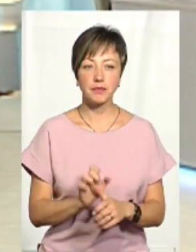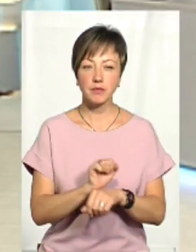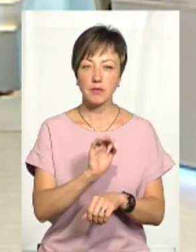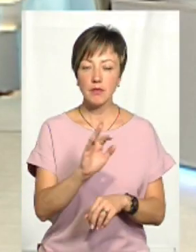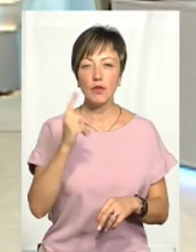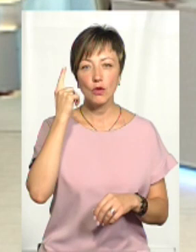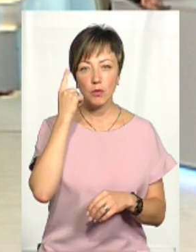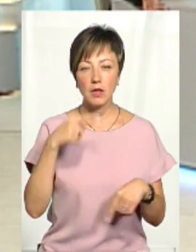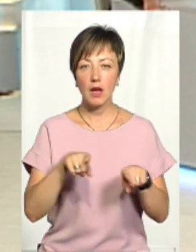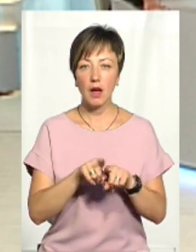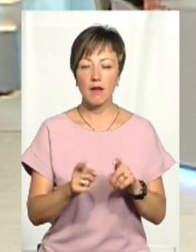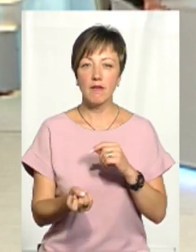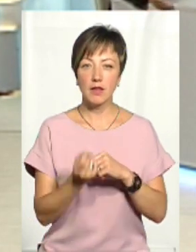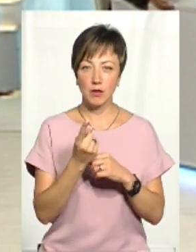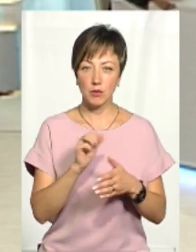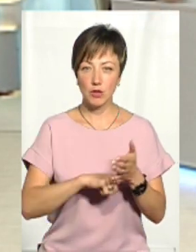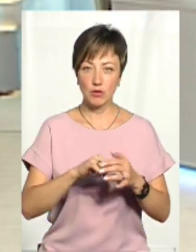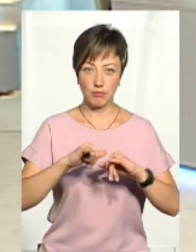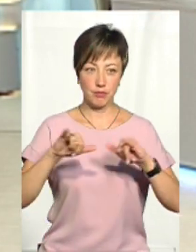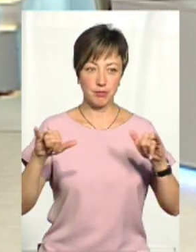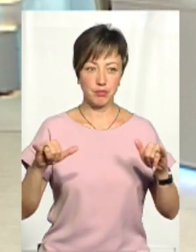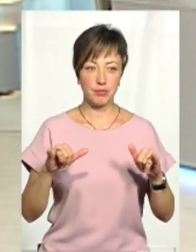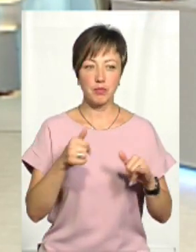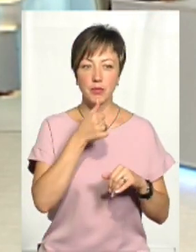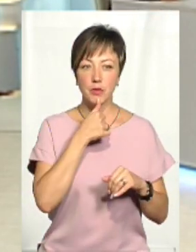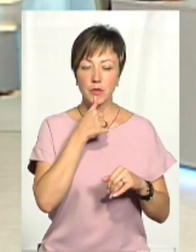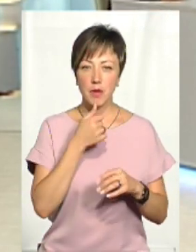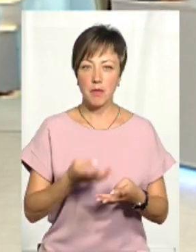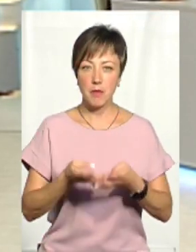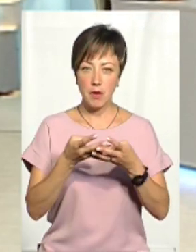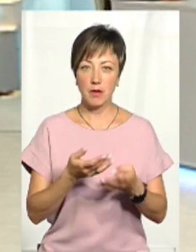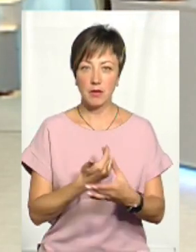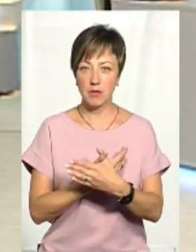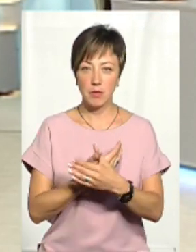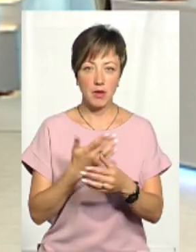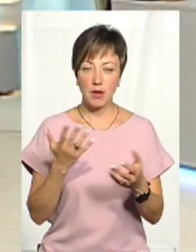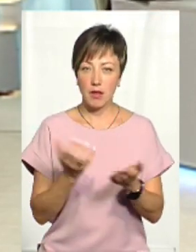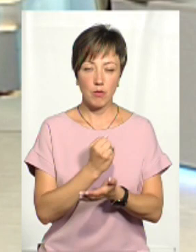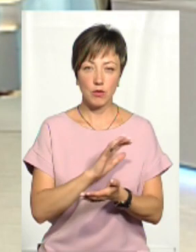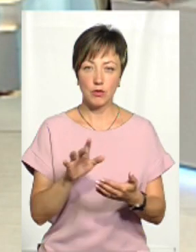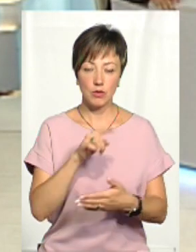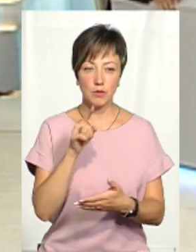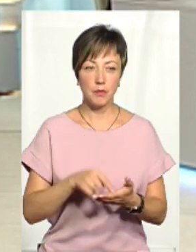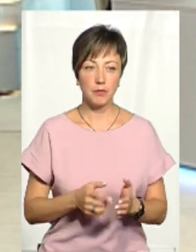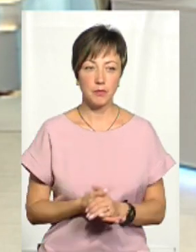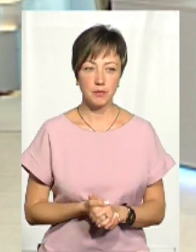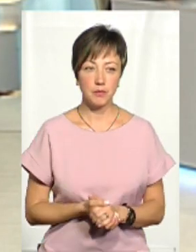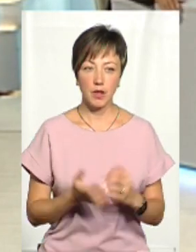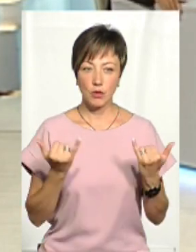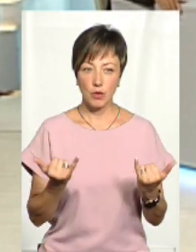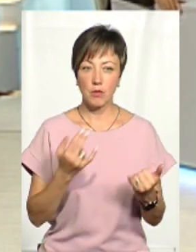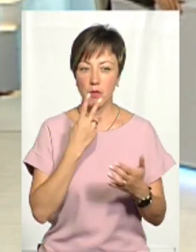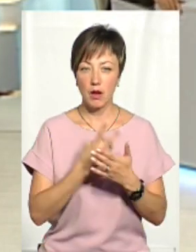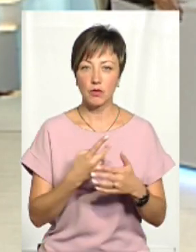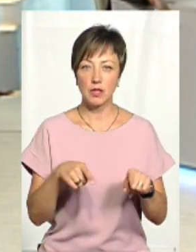Сергій, як ви думаєте, як таке могло б виникнути? Що пробували піймати метелика на феромонну пастку, а він і не піймався, але сьогодні